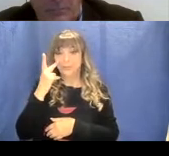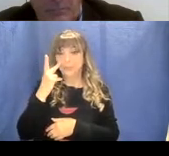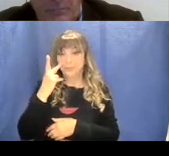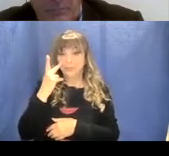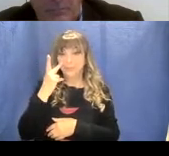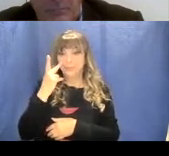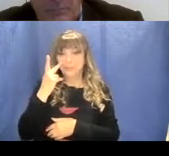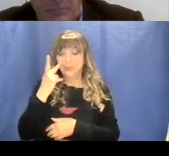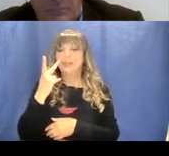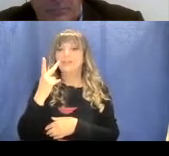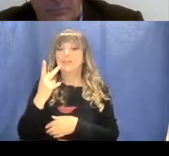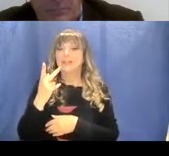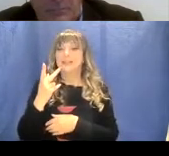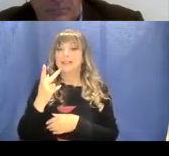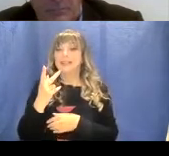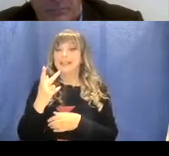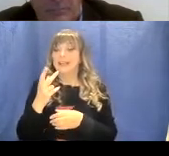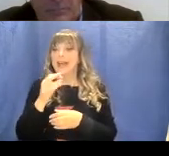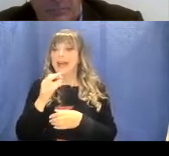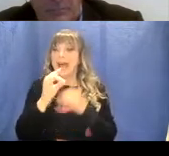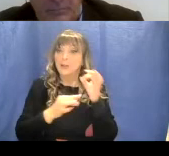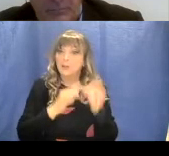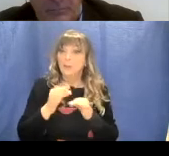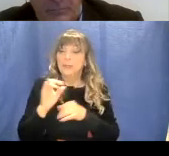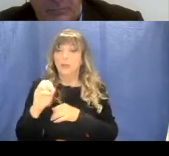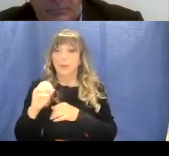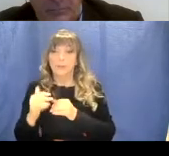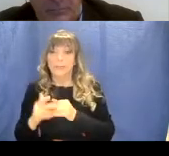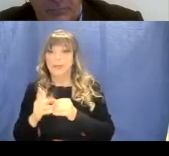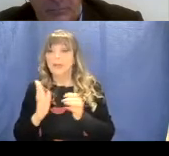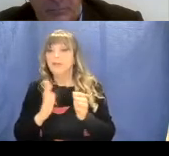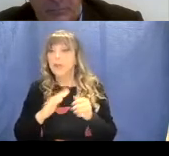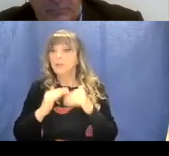come vedete si tratta di una struttura pubblica